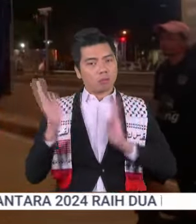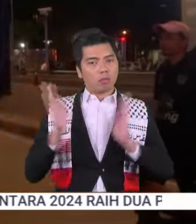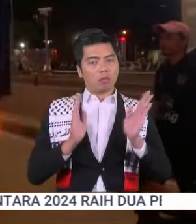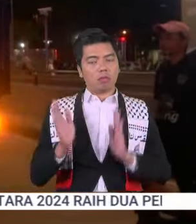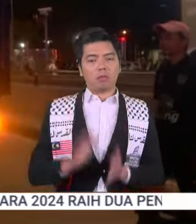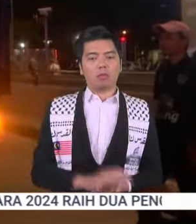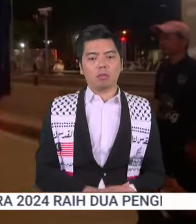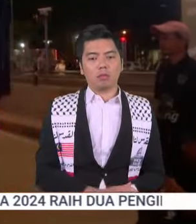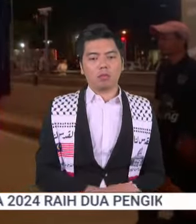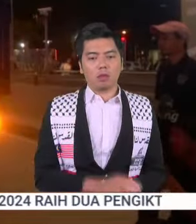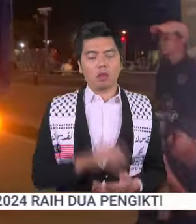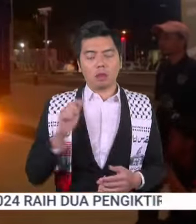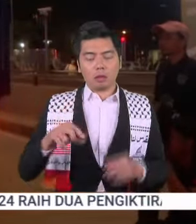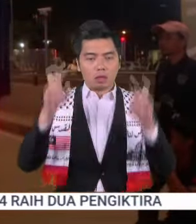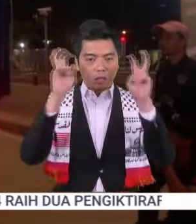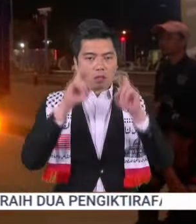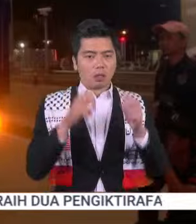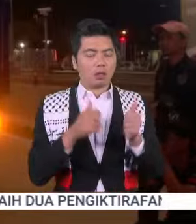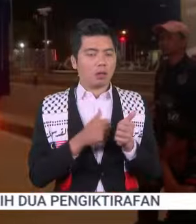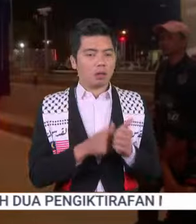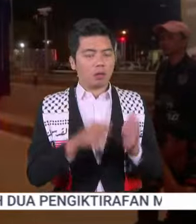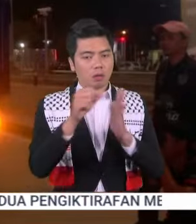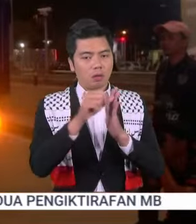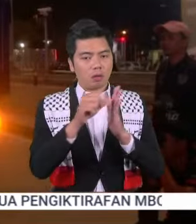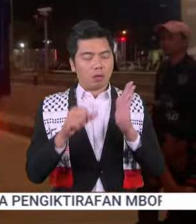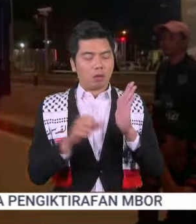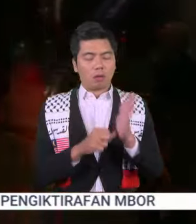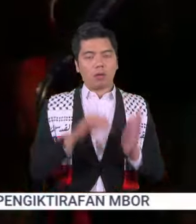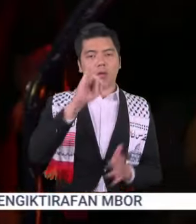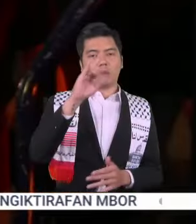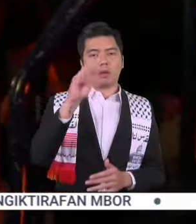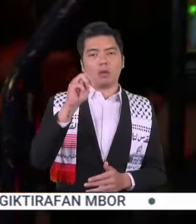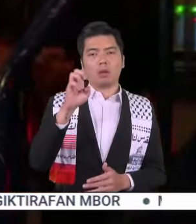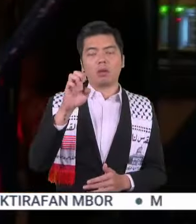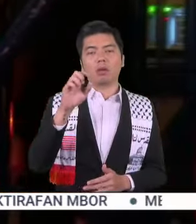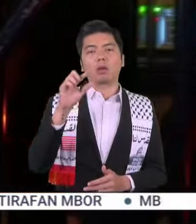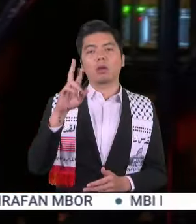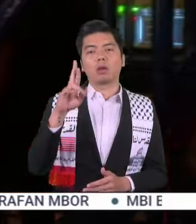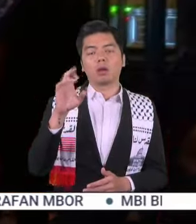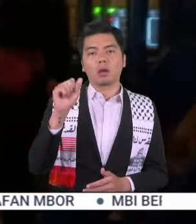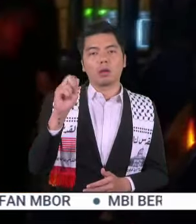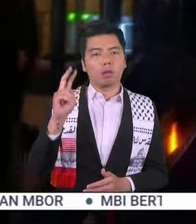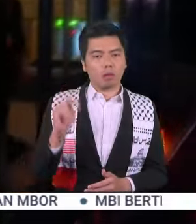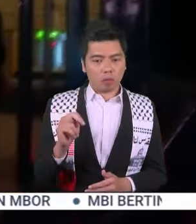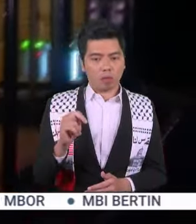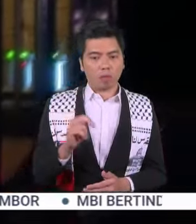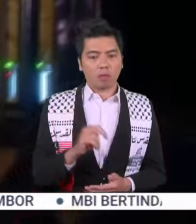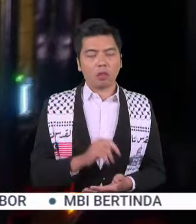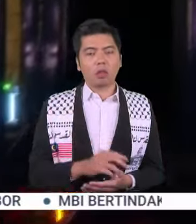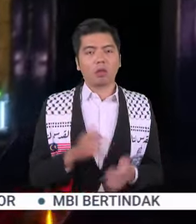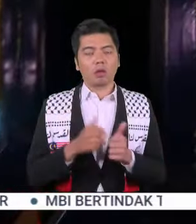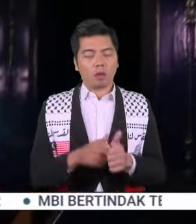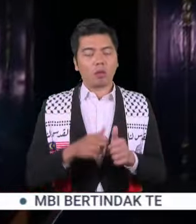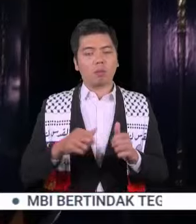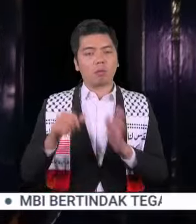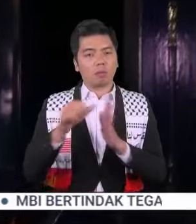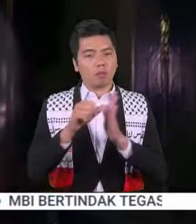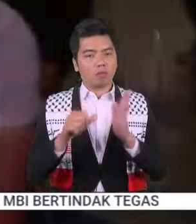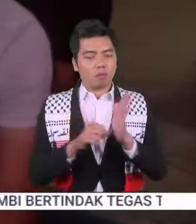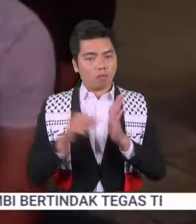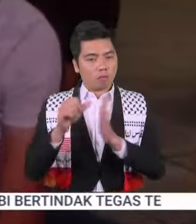Kes siasatan mengikut Seksyen 15(1)C Akta Imigresen 1963 dan 39B Peraturan-Peraturan